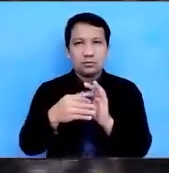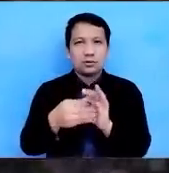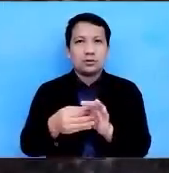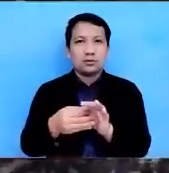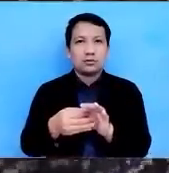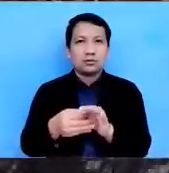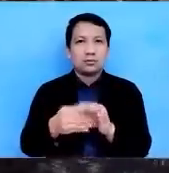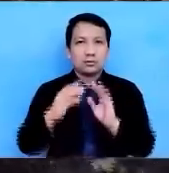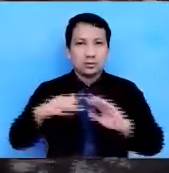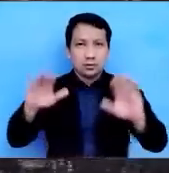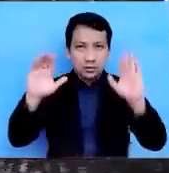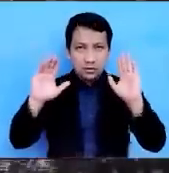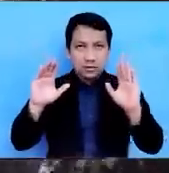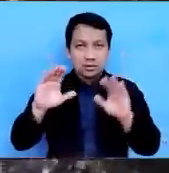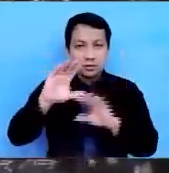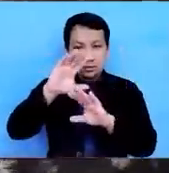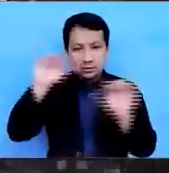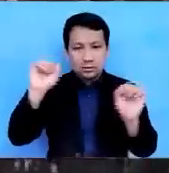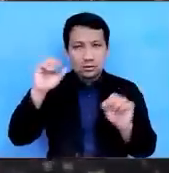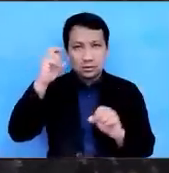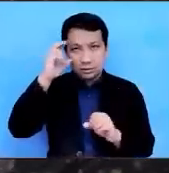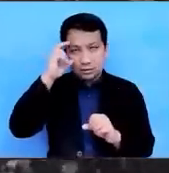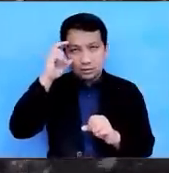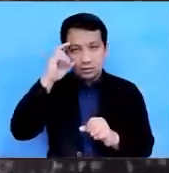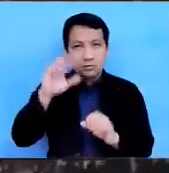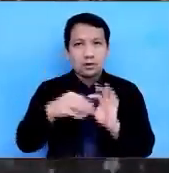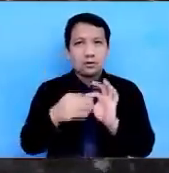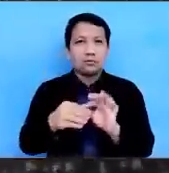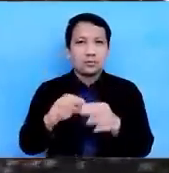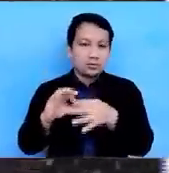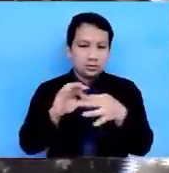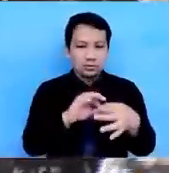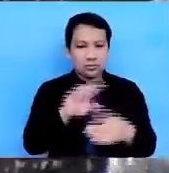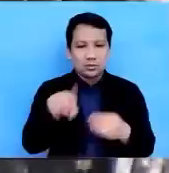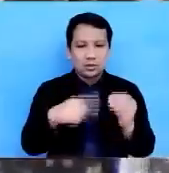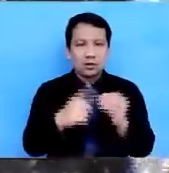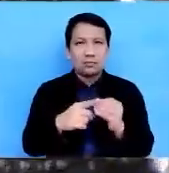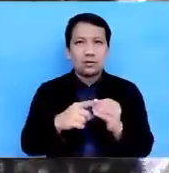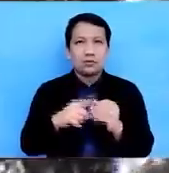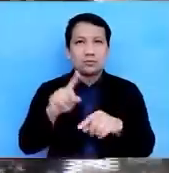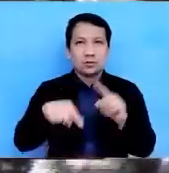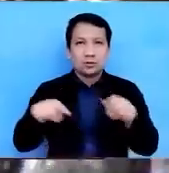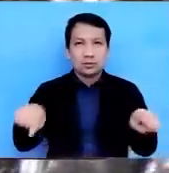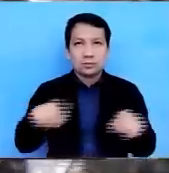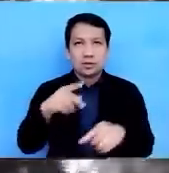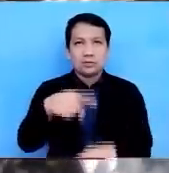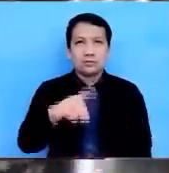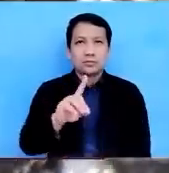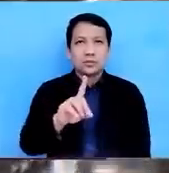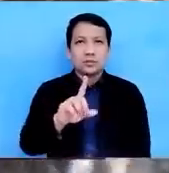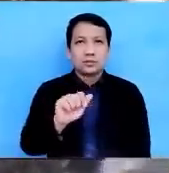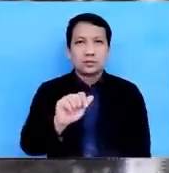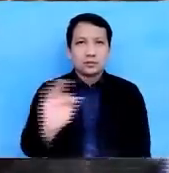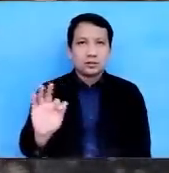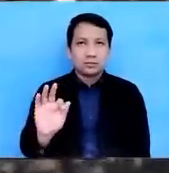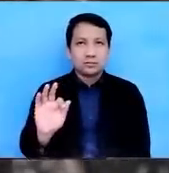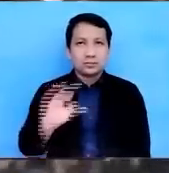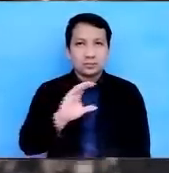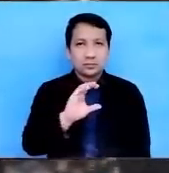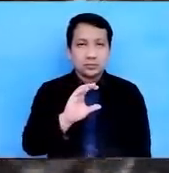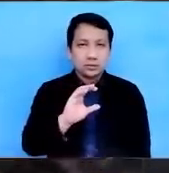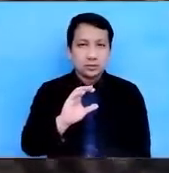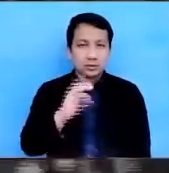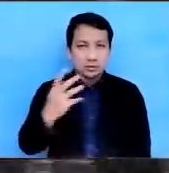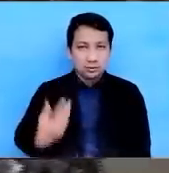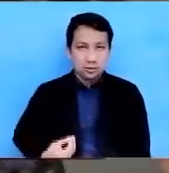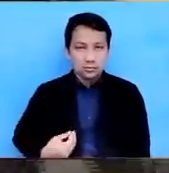sumuko kinuoy Pangulong Noynoy Aquino dahil sa pagkakasangkot sa multibillion pesos PDAF scam. Sinusubukan pa naming kunin ang panig ni